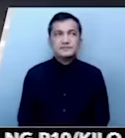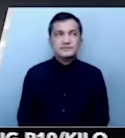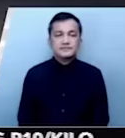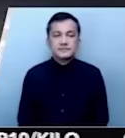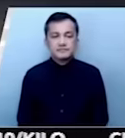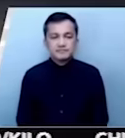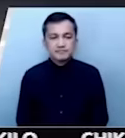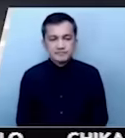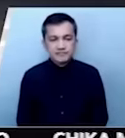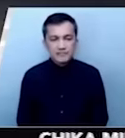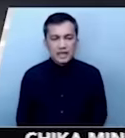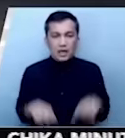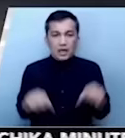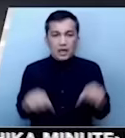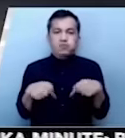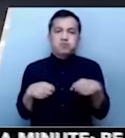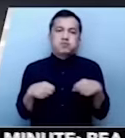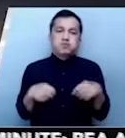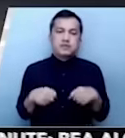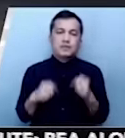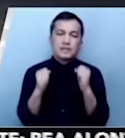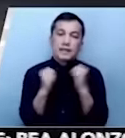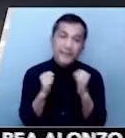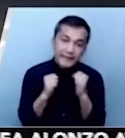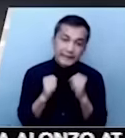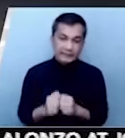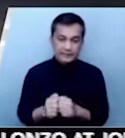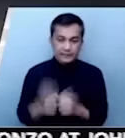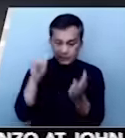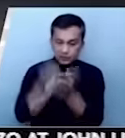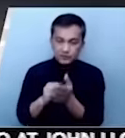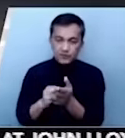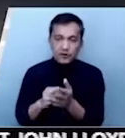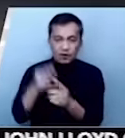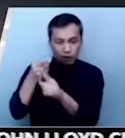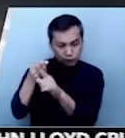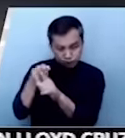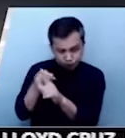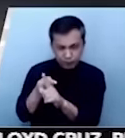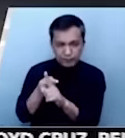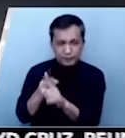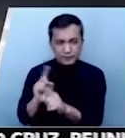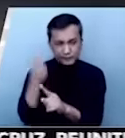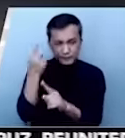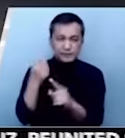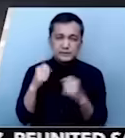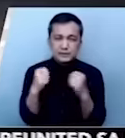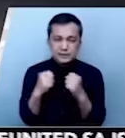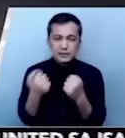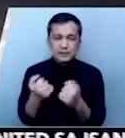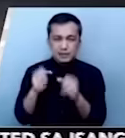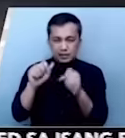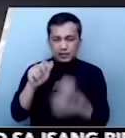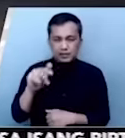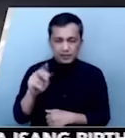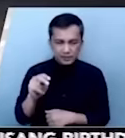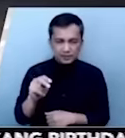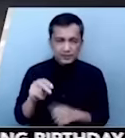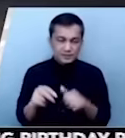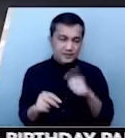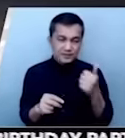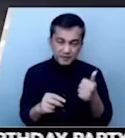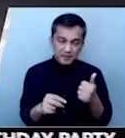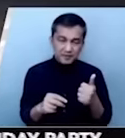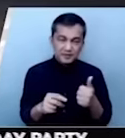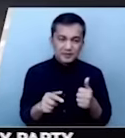Nakangangatog pong lamig ngayon. Naitala ngayong araw ang pinakamalamig na temperatura ngayong amihan season. Cuddle weather para sa ilan at